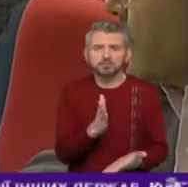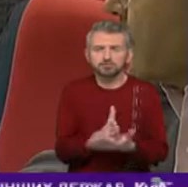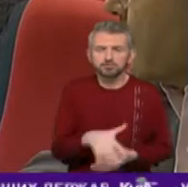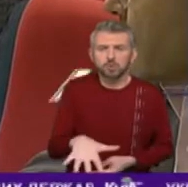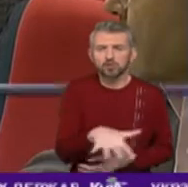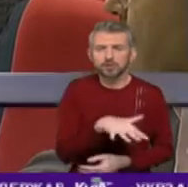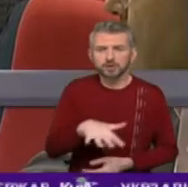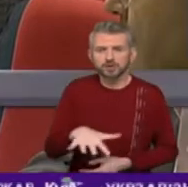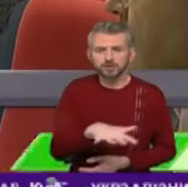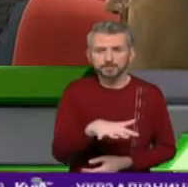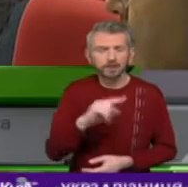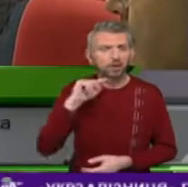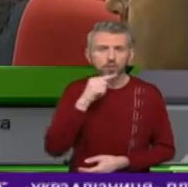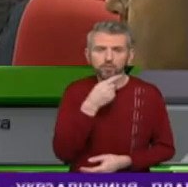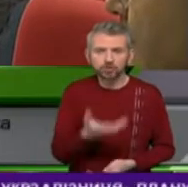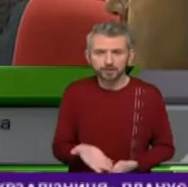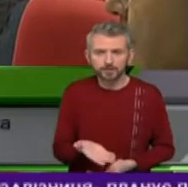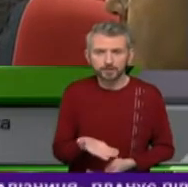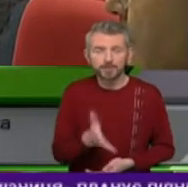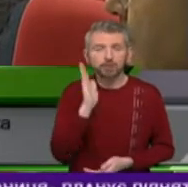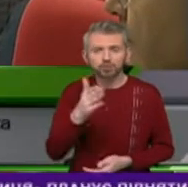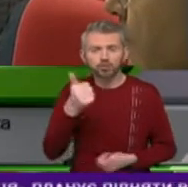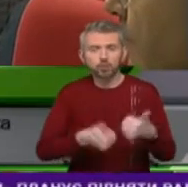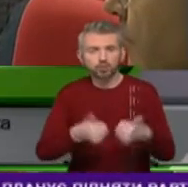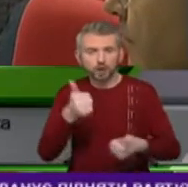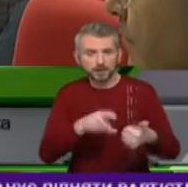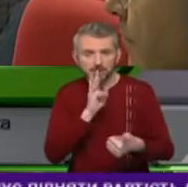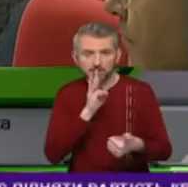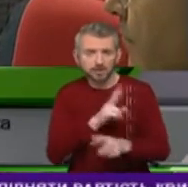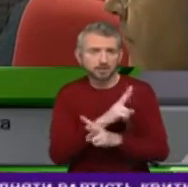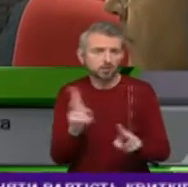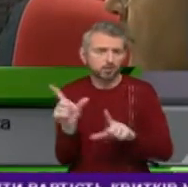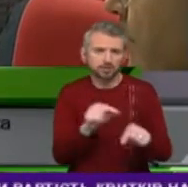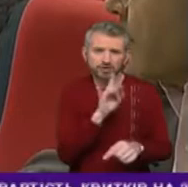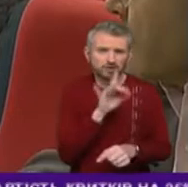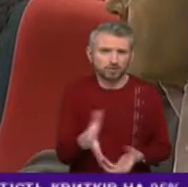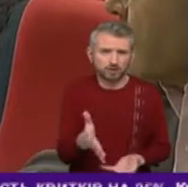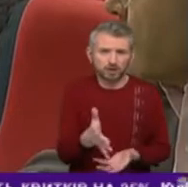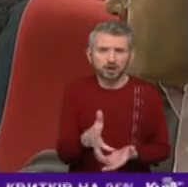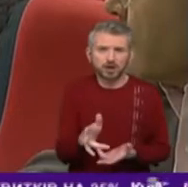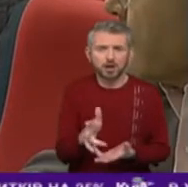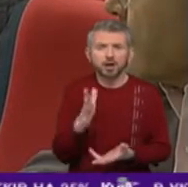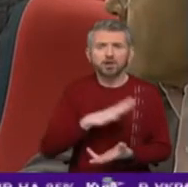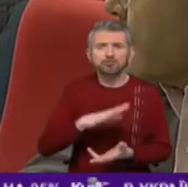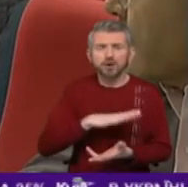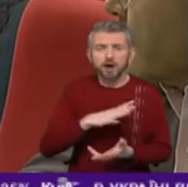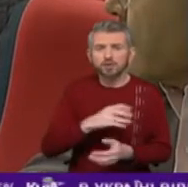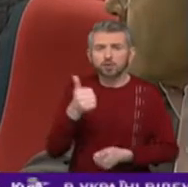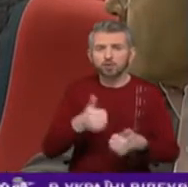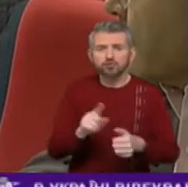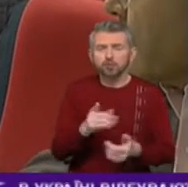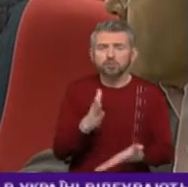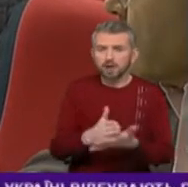площині економічній. Будуть конкурентні зарплати, ніхто не буде виїжджати. Щоб дати нам конкурентну зарплату, нам